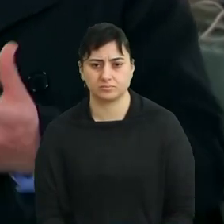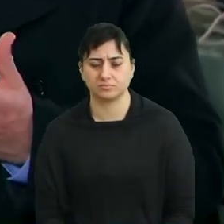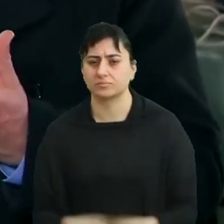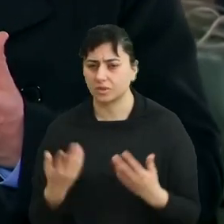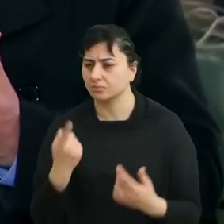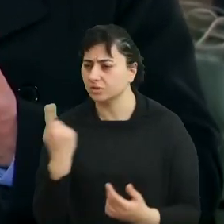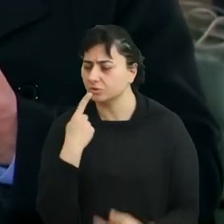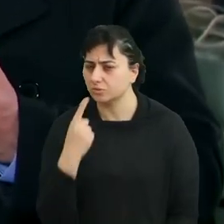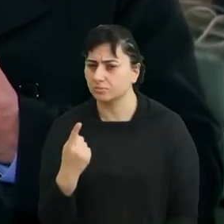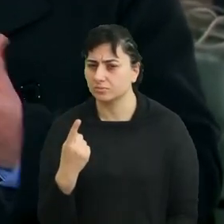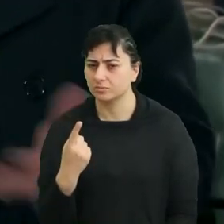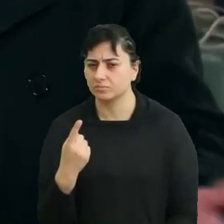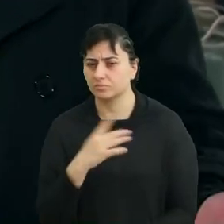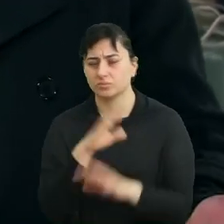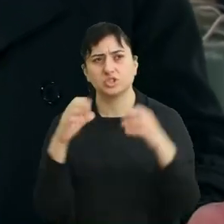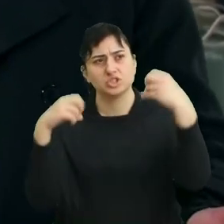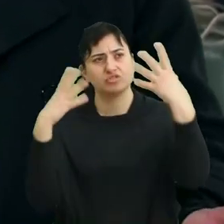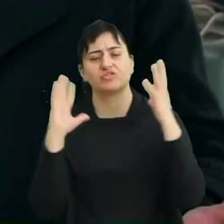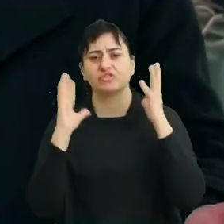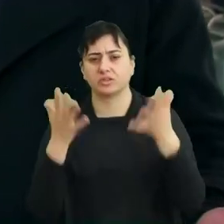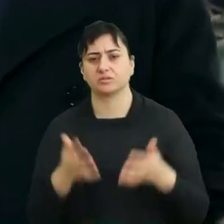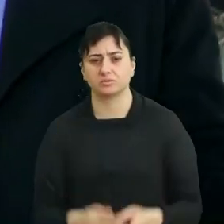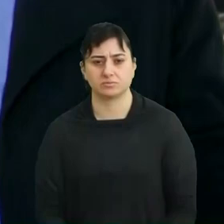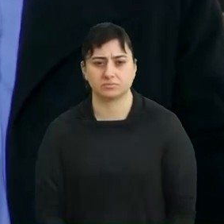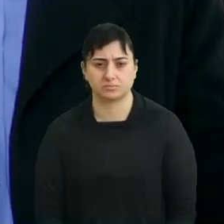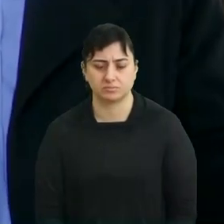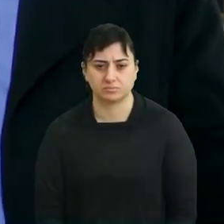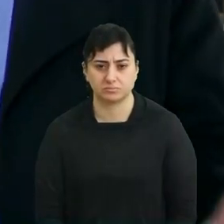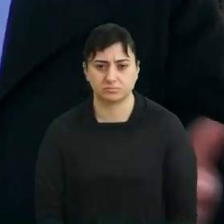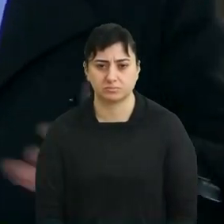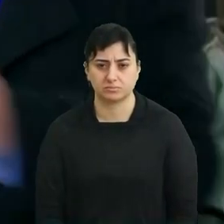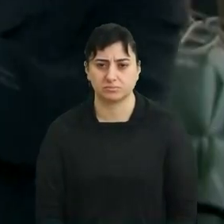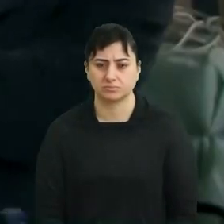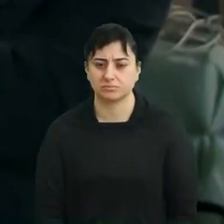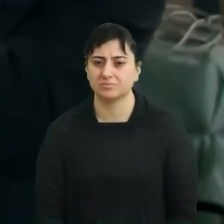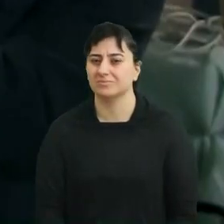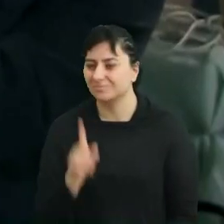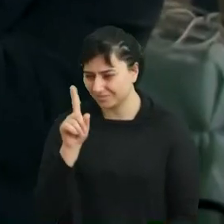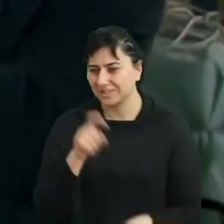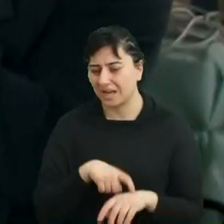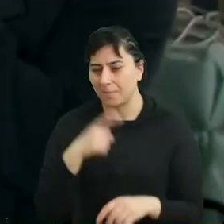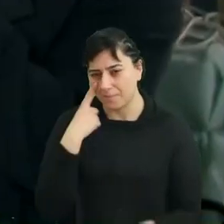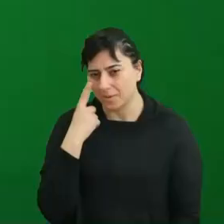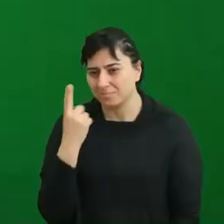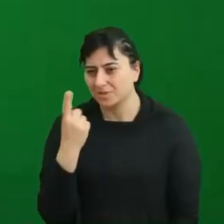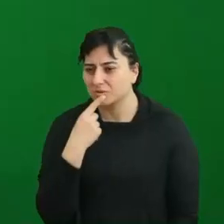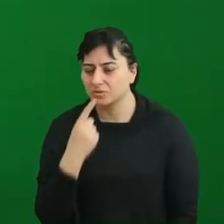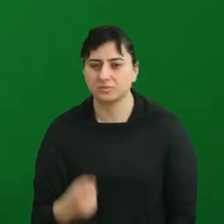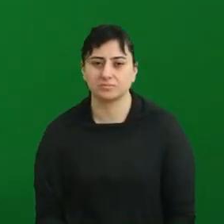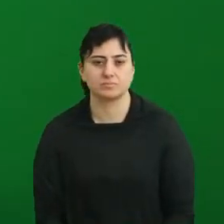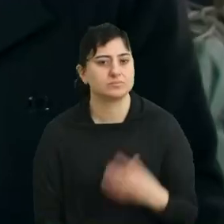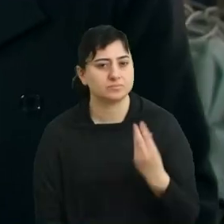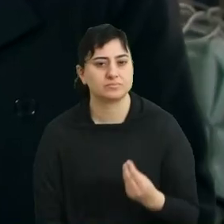Ayrıca bir şey söyleyeyim mi sana? Ha canım. Bu ışık fazla. Değil mi? Evet. Beyefendi bir dakika, bir bakabilir misiniz? Bir şey soracağım.